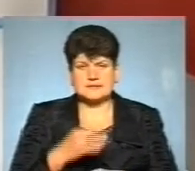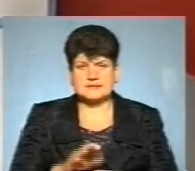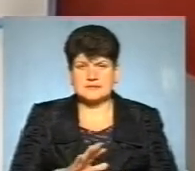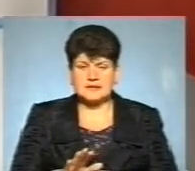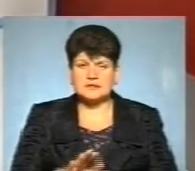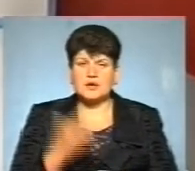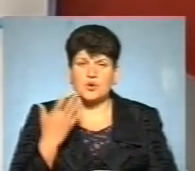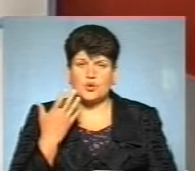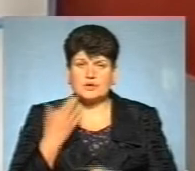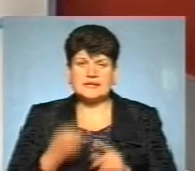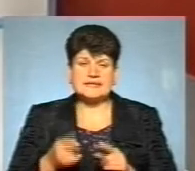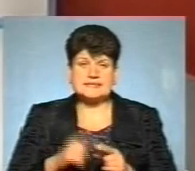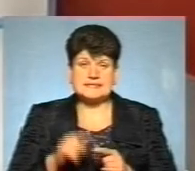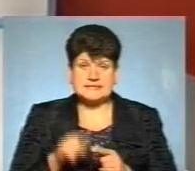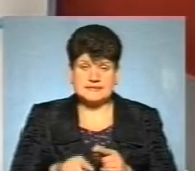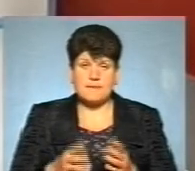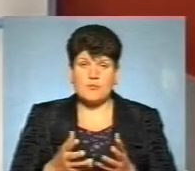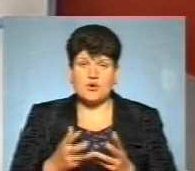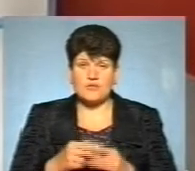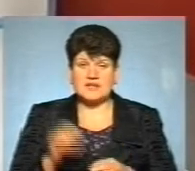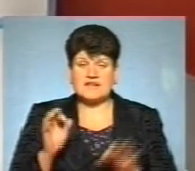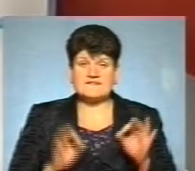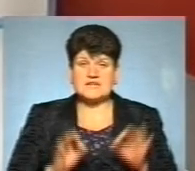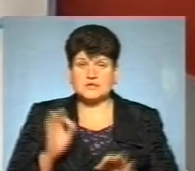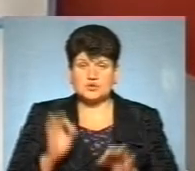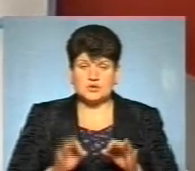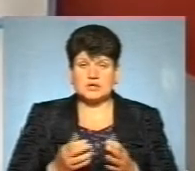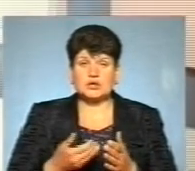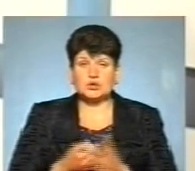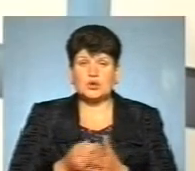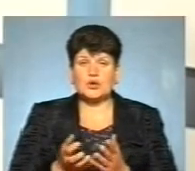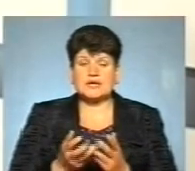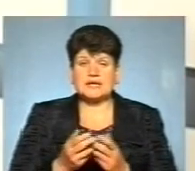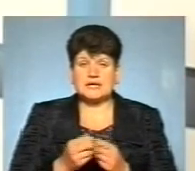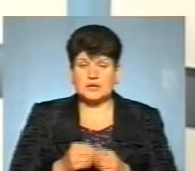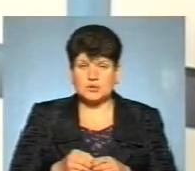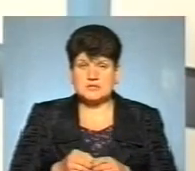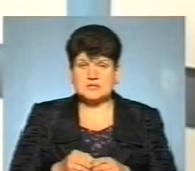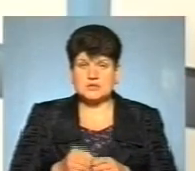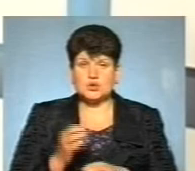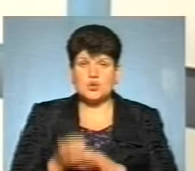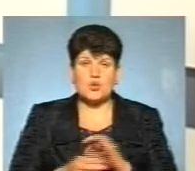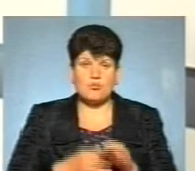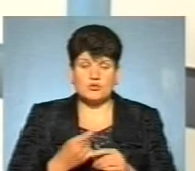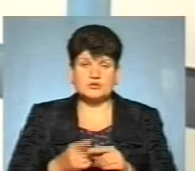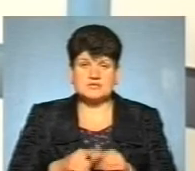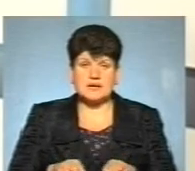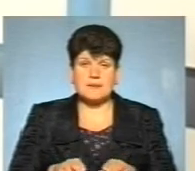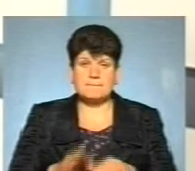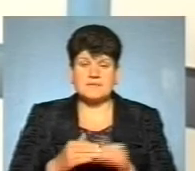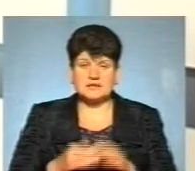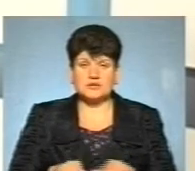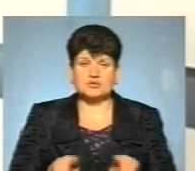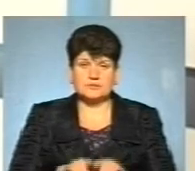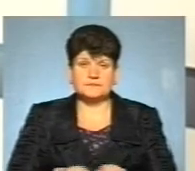що коли це обрахувати від сходках до кількості щодобових досліджень, то це практично одна і та